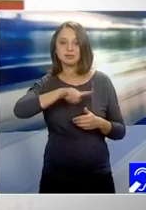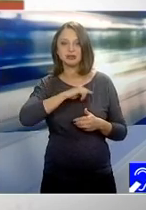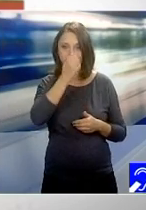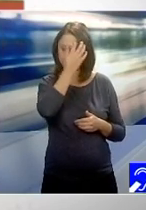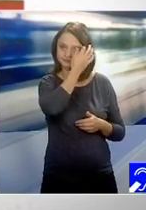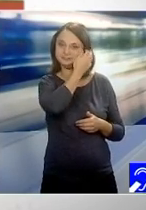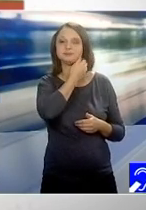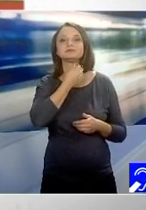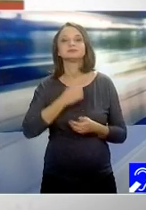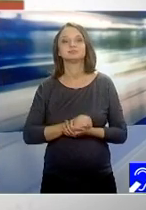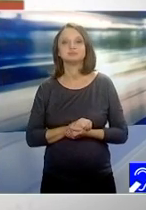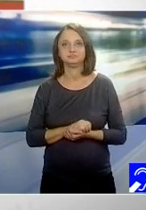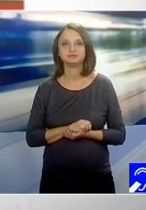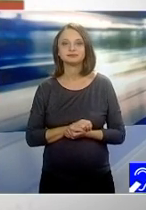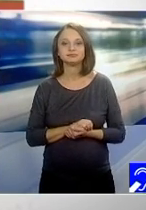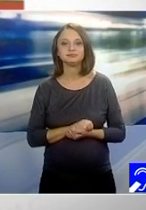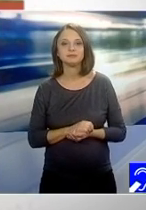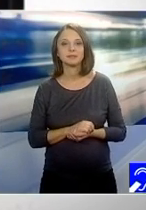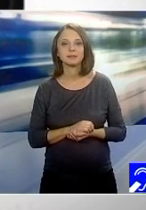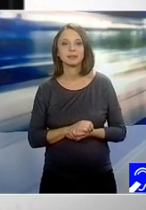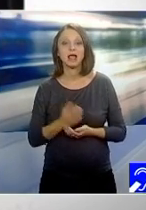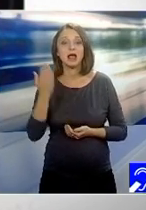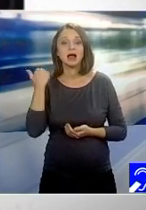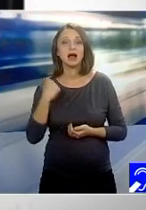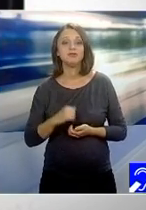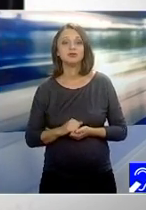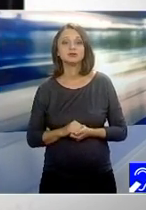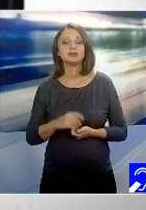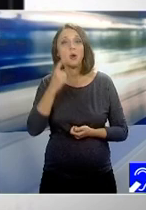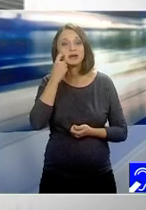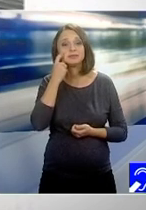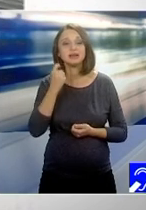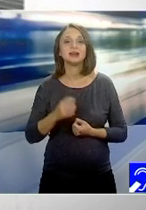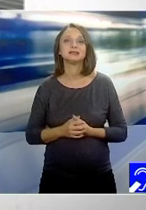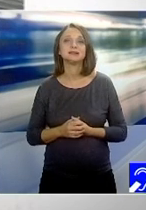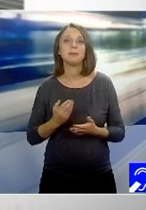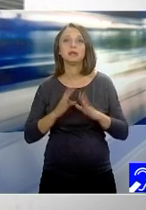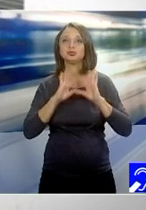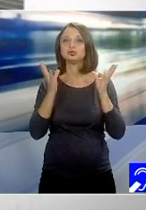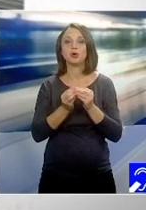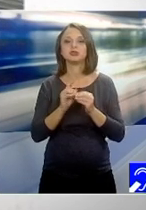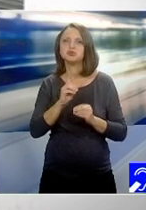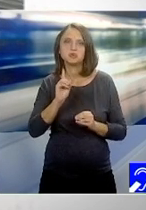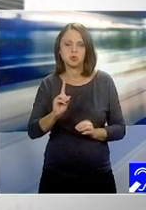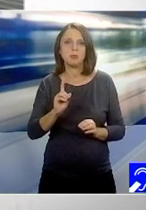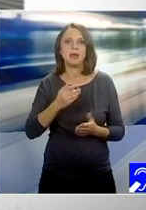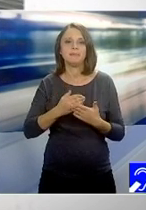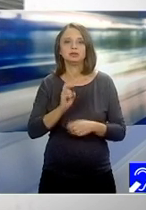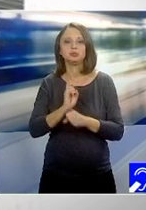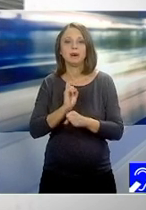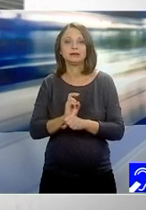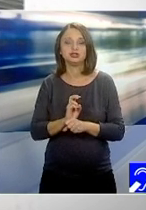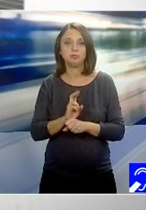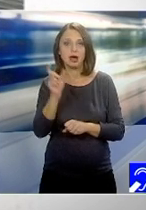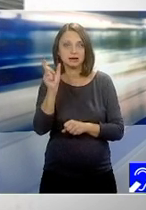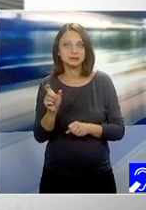să ne mulțumească pentru felul în care l-am organizat. Deci a fost o experiență pentru toată lumea, nu doar pentru participanți,